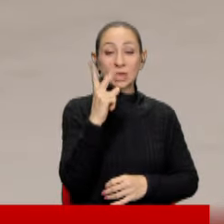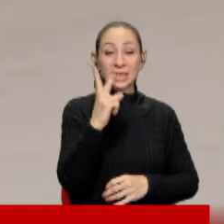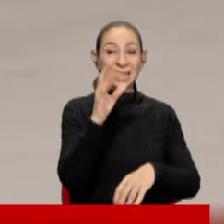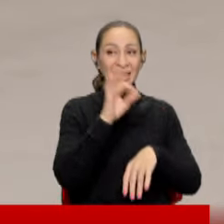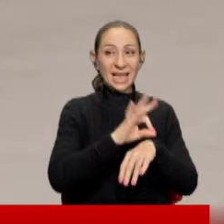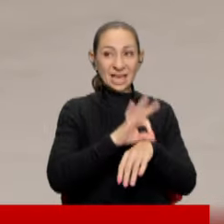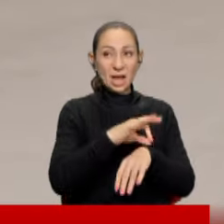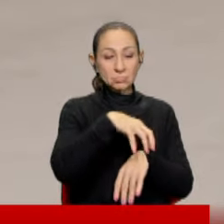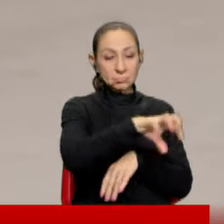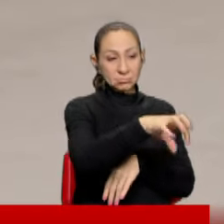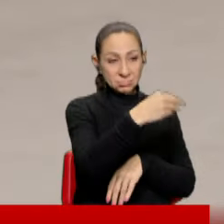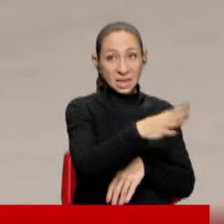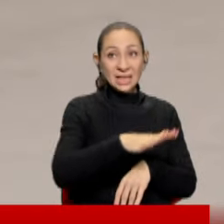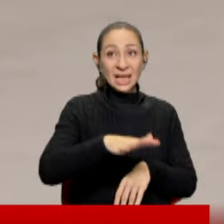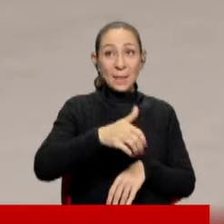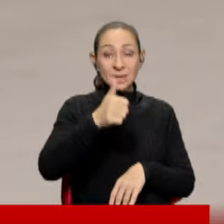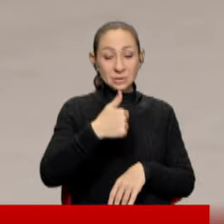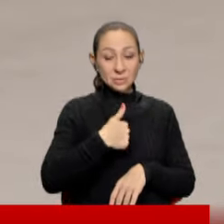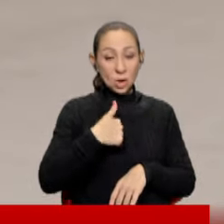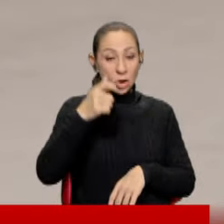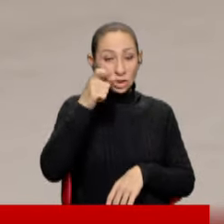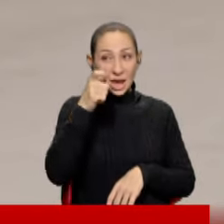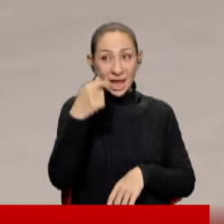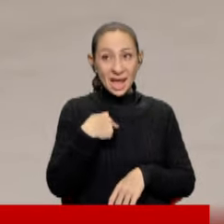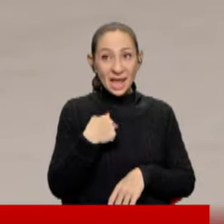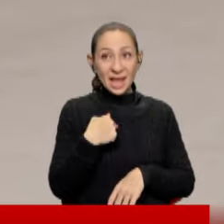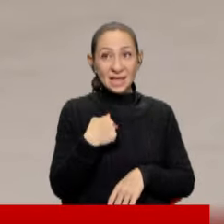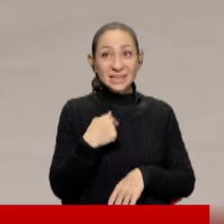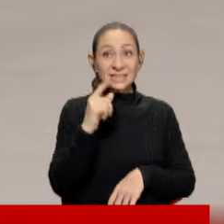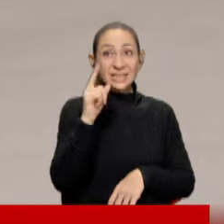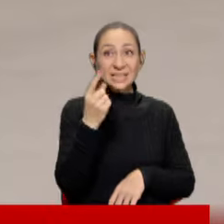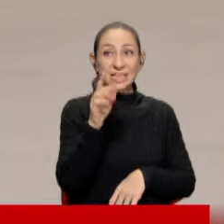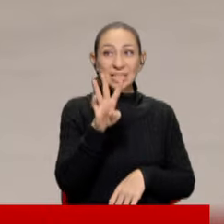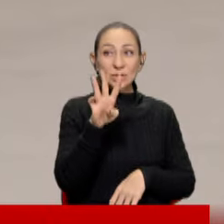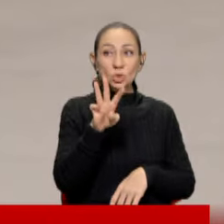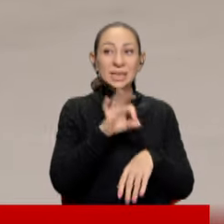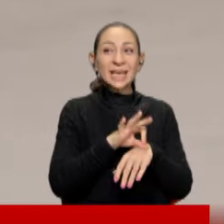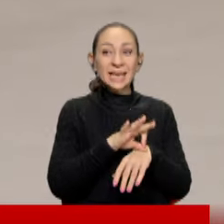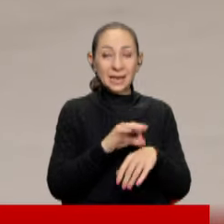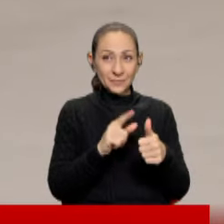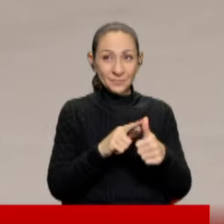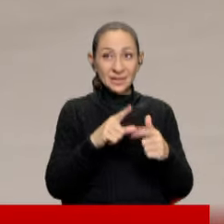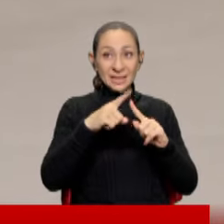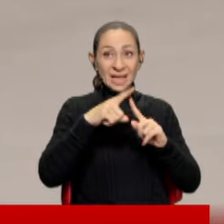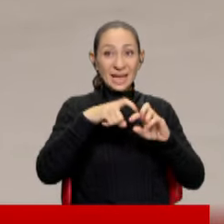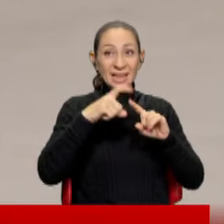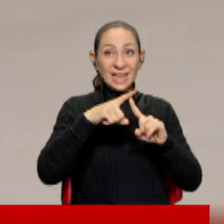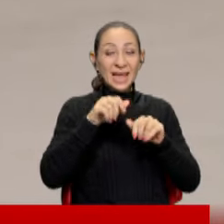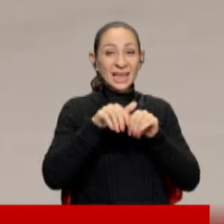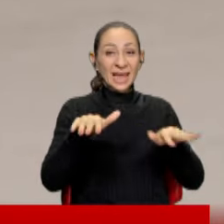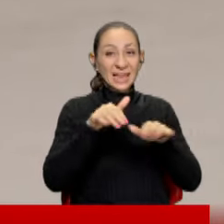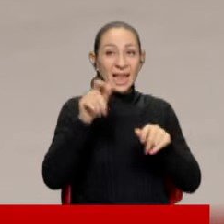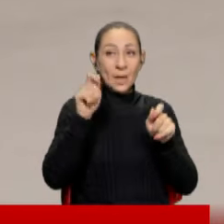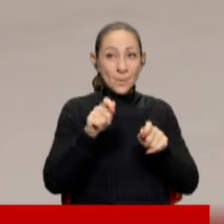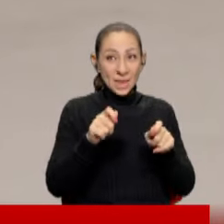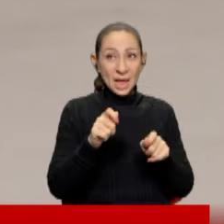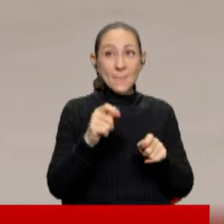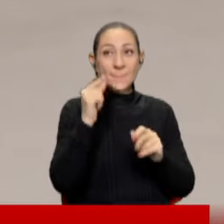2592 dakika ayrılmış. Genel Başkanımız Sayın Özgür Özel'e ise sadece 43 dakika. TRT yayınları ve